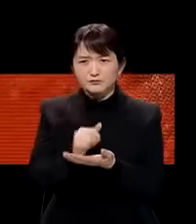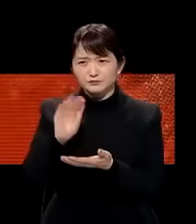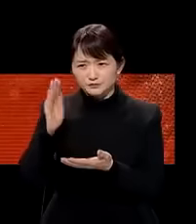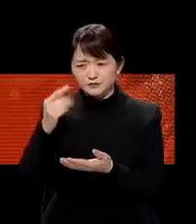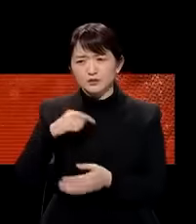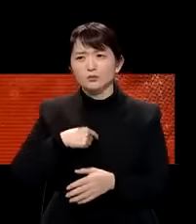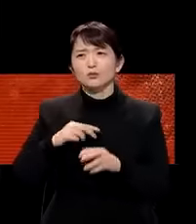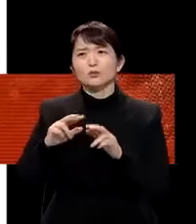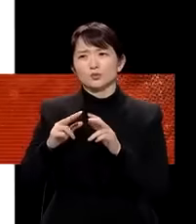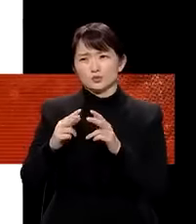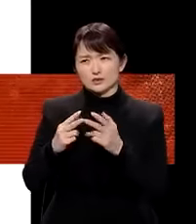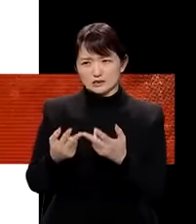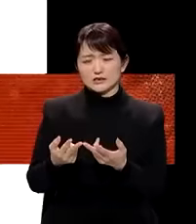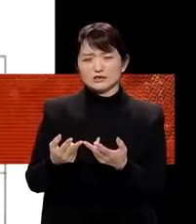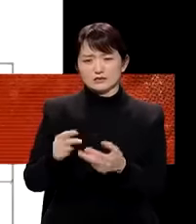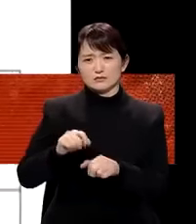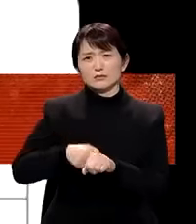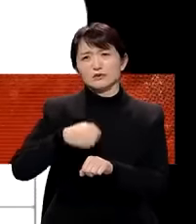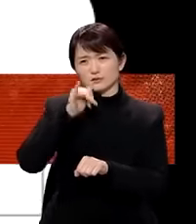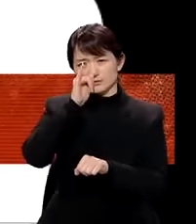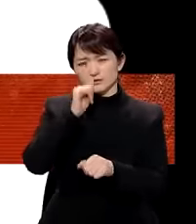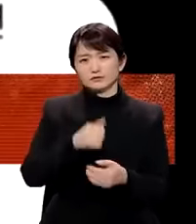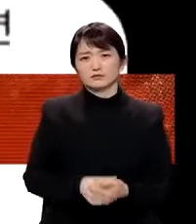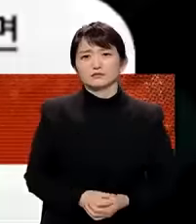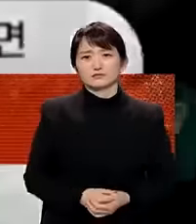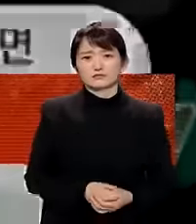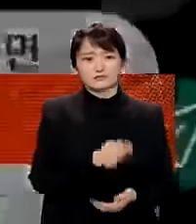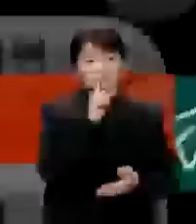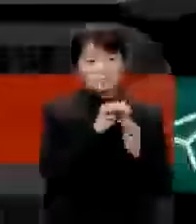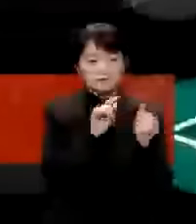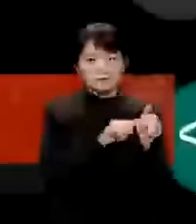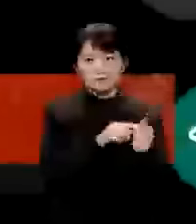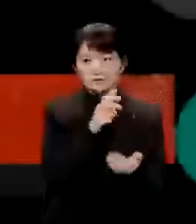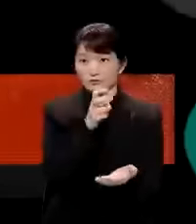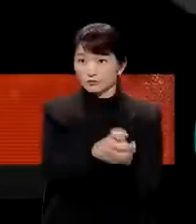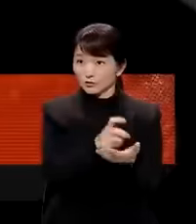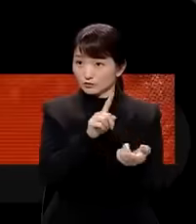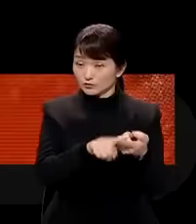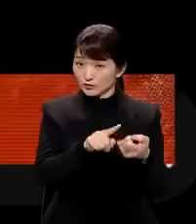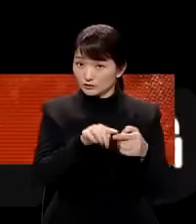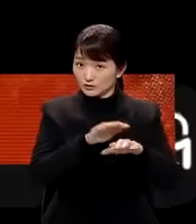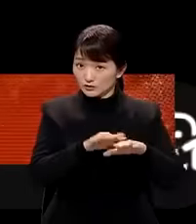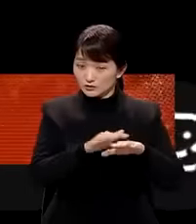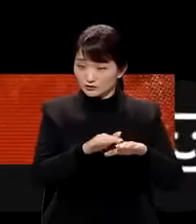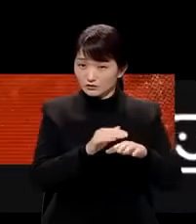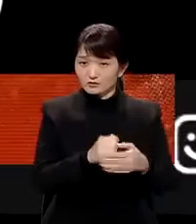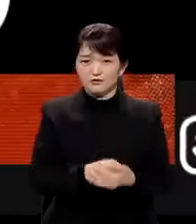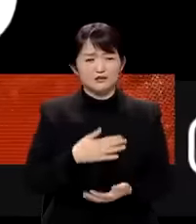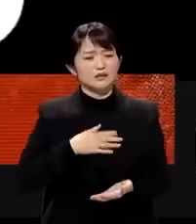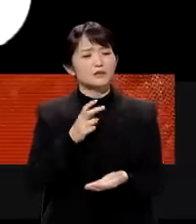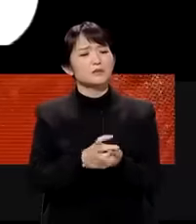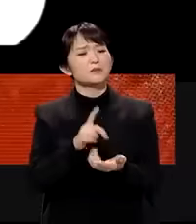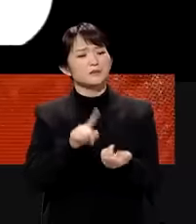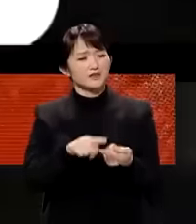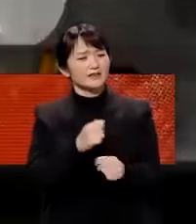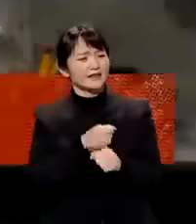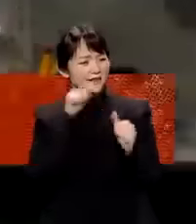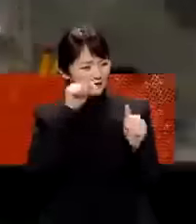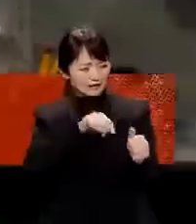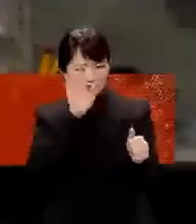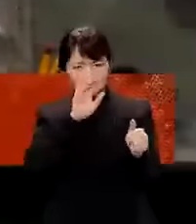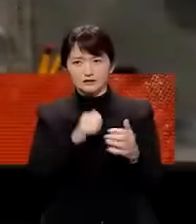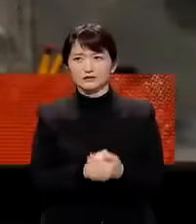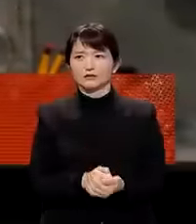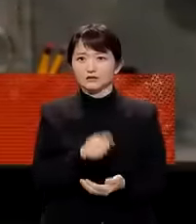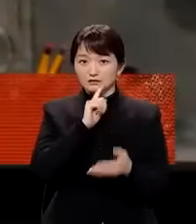있습니다 제보자 이제 법대로 처리하겠다고 하는데 뭐 제가 법대 해라고 말씀드리는 건 아니고요 아마 재보자 입장에서 너무 당황스럽고